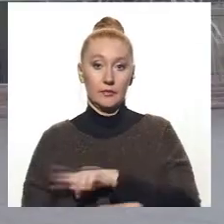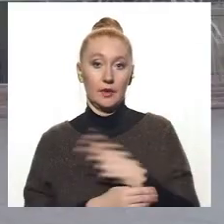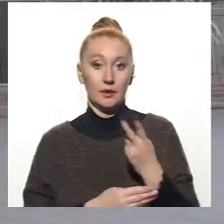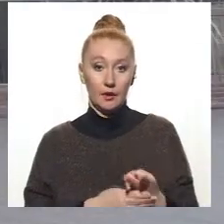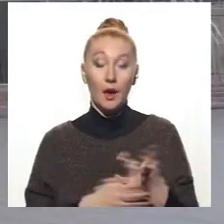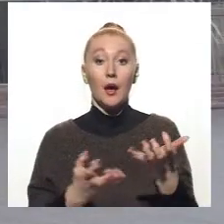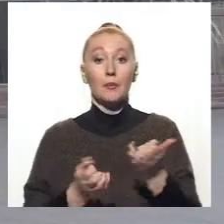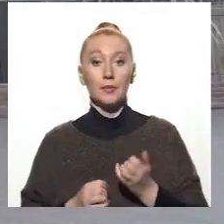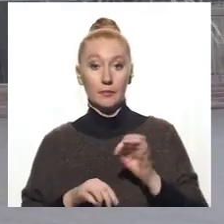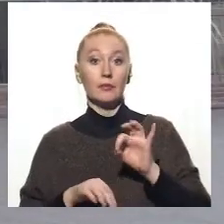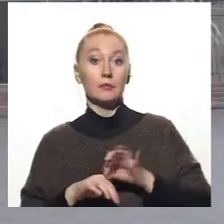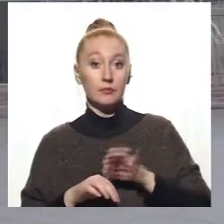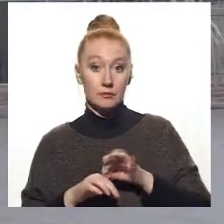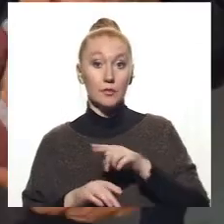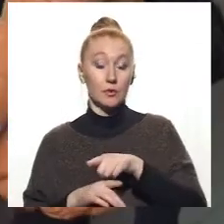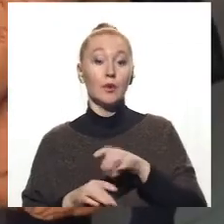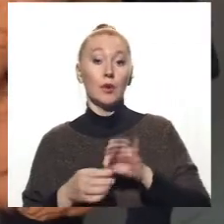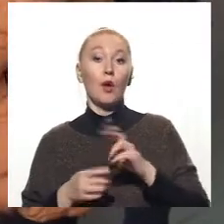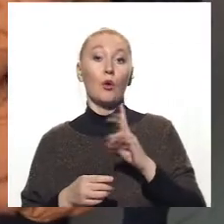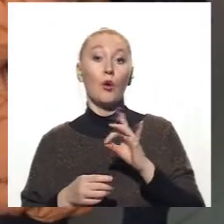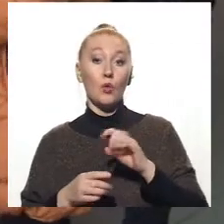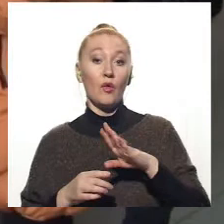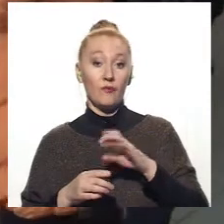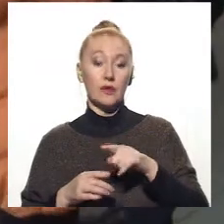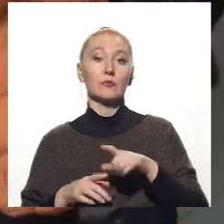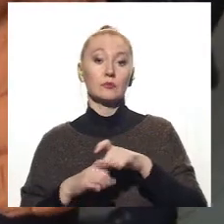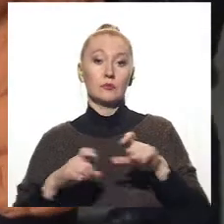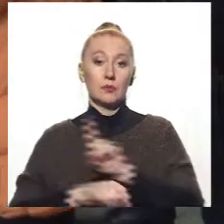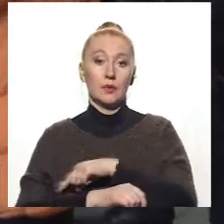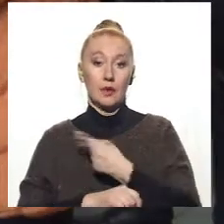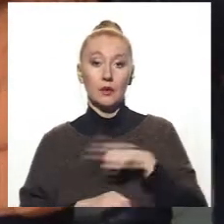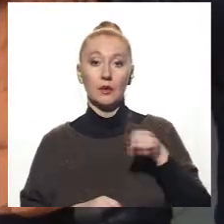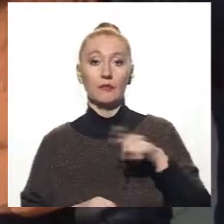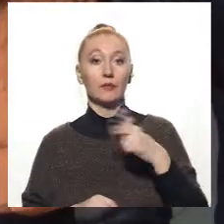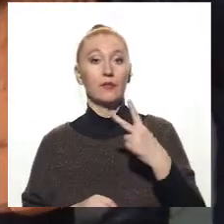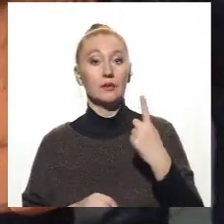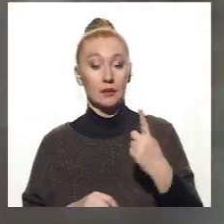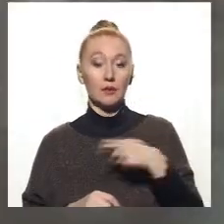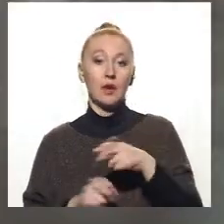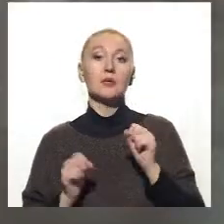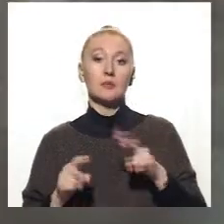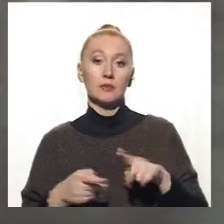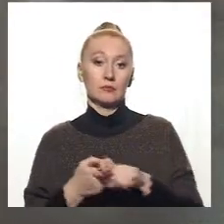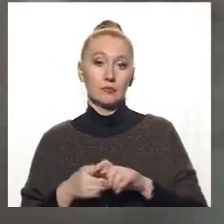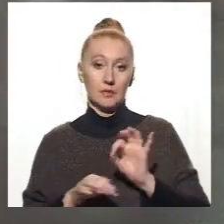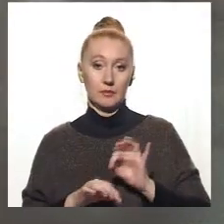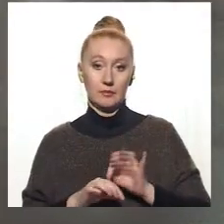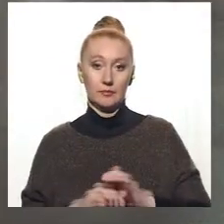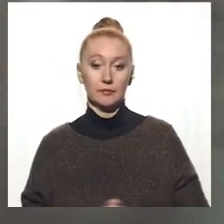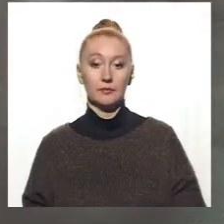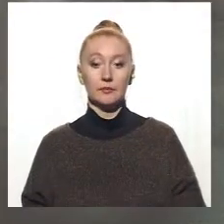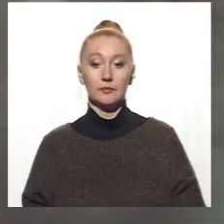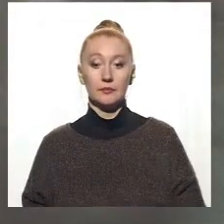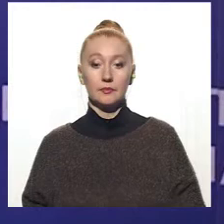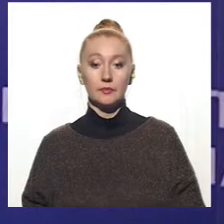Зокрема, приймати людей з підозрою на коронавірус готова міська лікарня номер 21, яка спеціалізується на інфекційних захворюваннях.